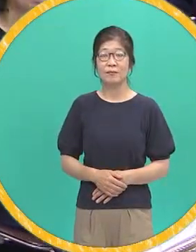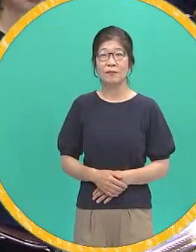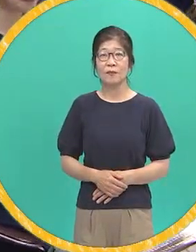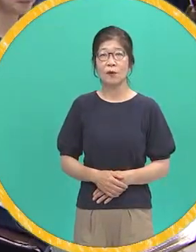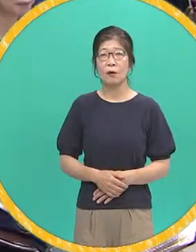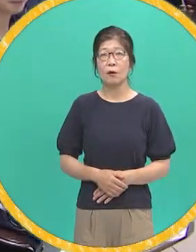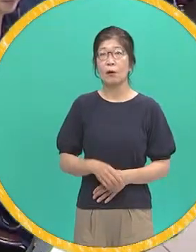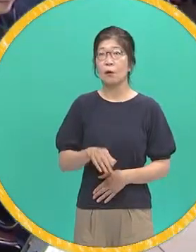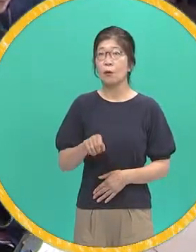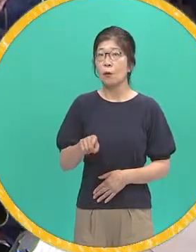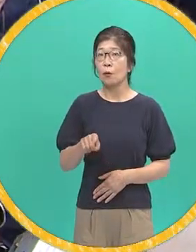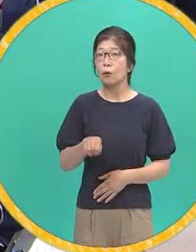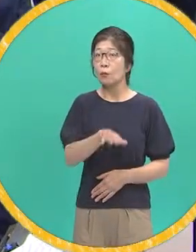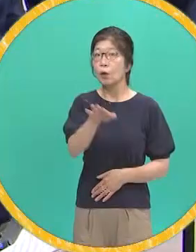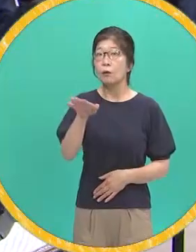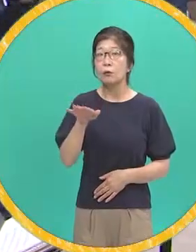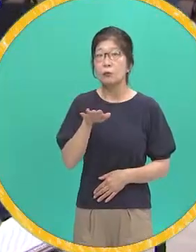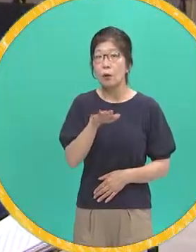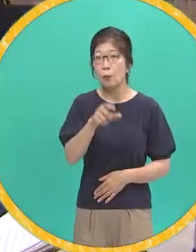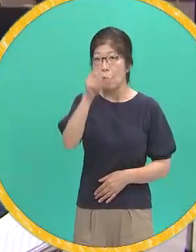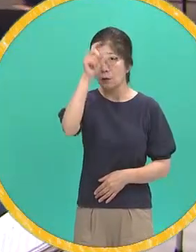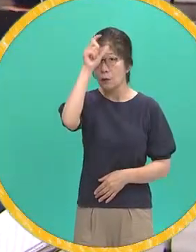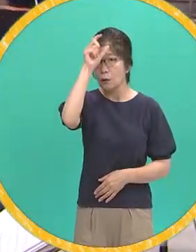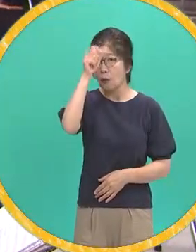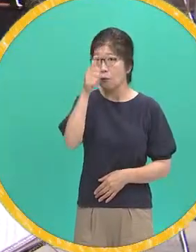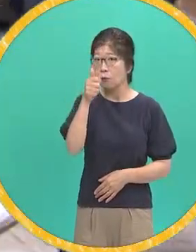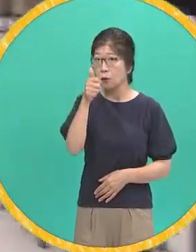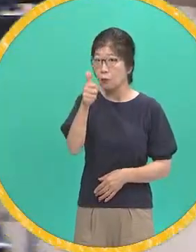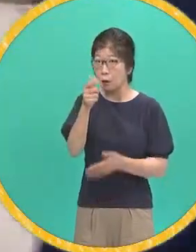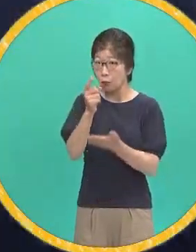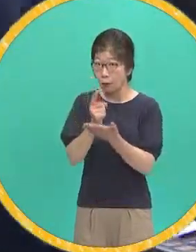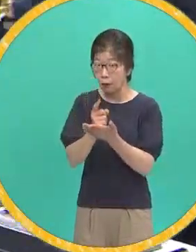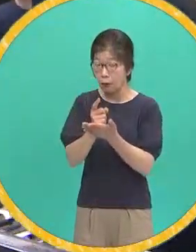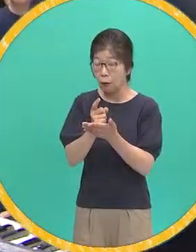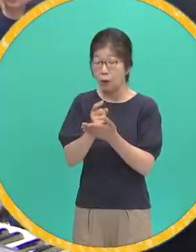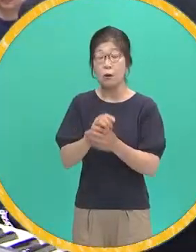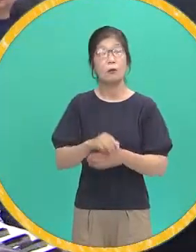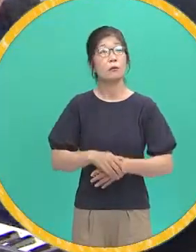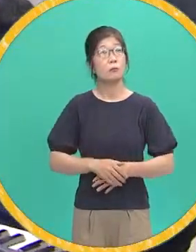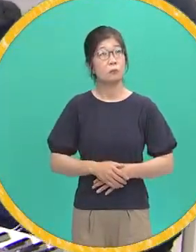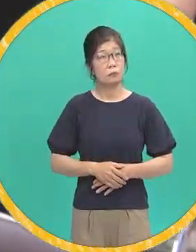警察音楽隊ということは警察官でいらっしゃるんですか